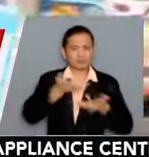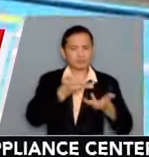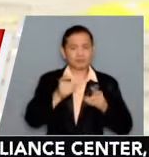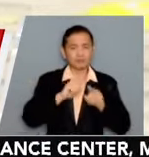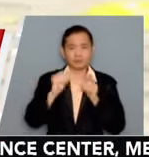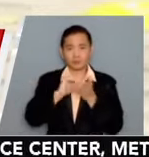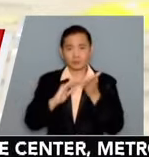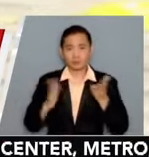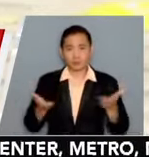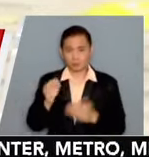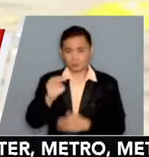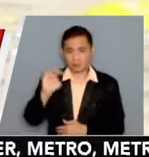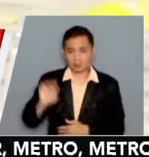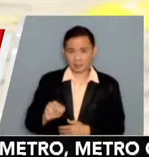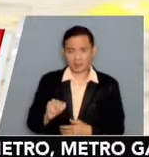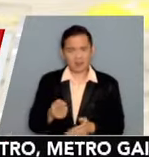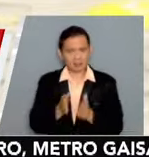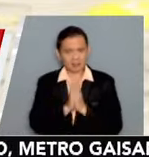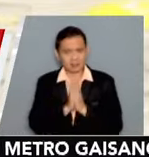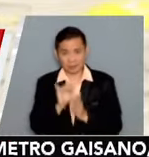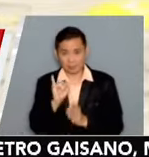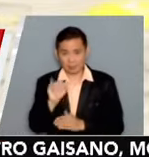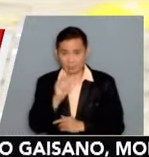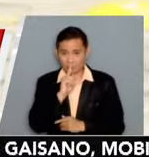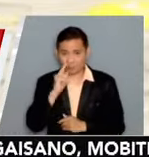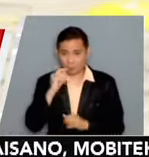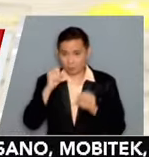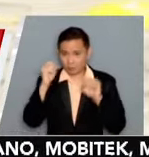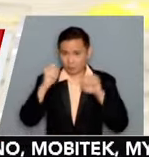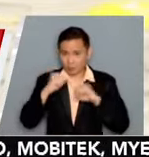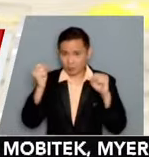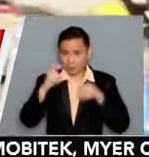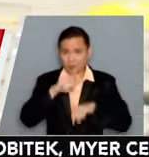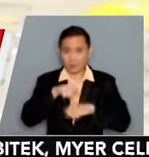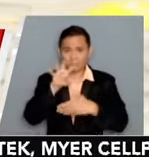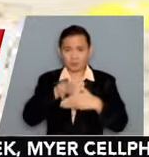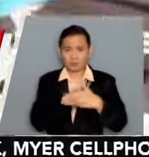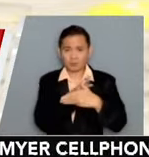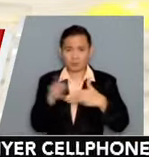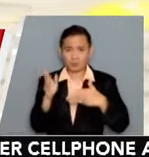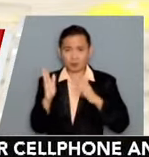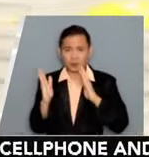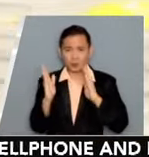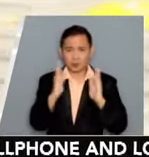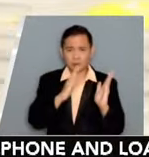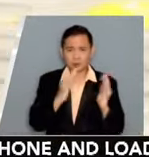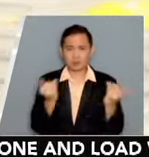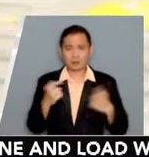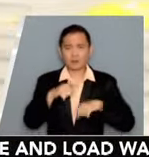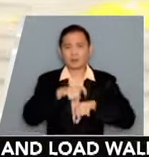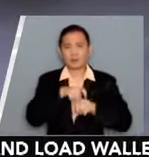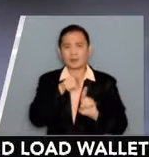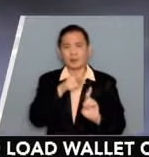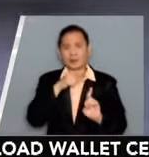ay pabor naman sa mungkahi sa pag-adjust ng oras ng pasok ngayong panahon ng tag-init.